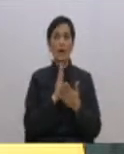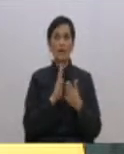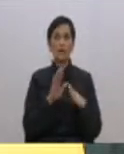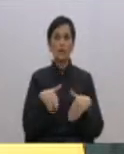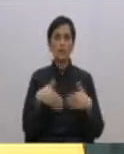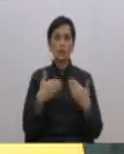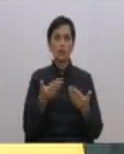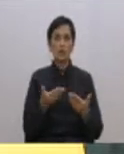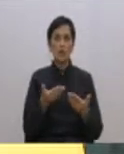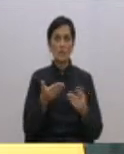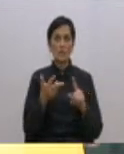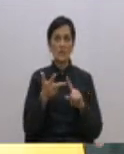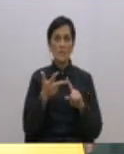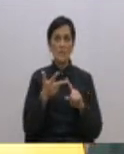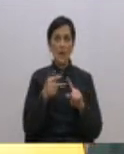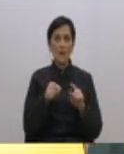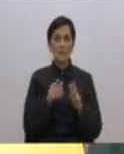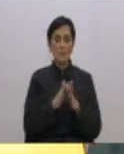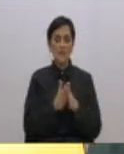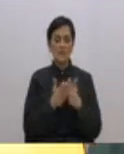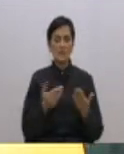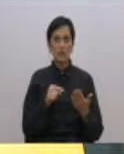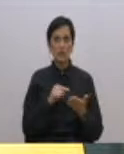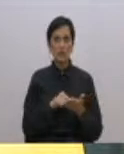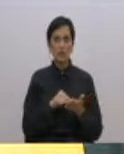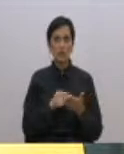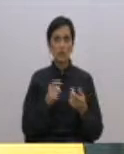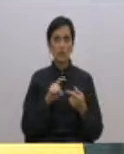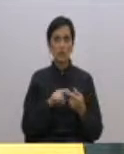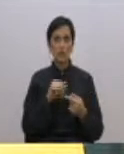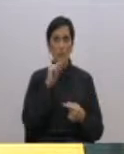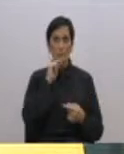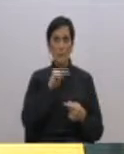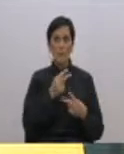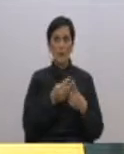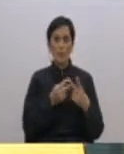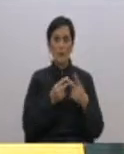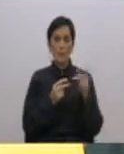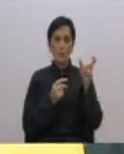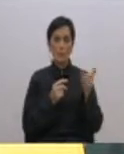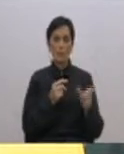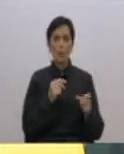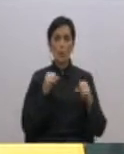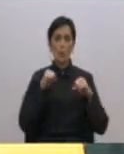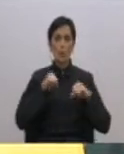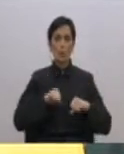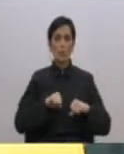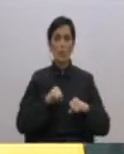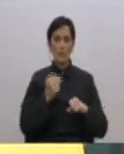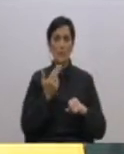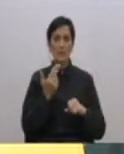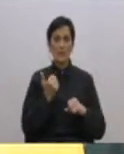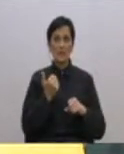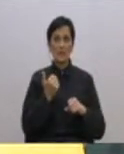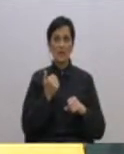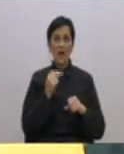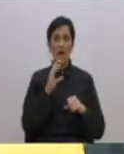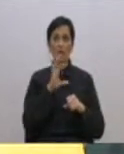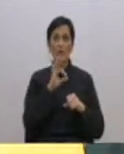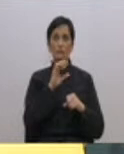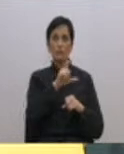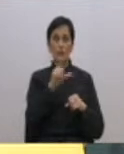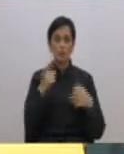მოთავაზებული მესამე წიგნში, რომელიც თავის მხრივ სწორედაც რომ ბრალდებულის და მშავდებულის უფლებებს და